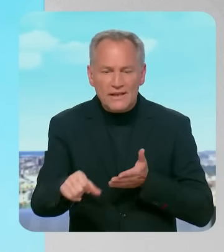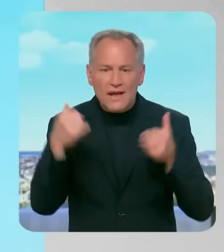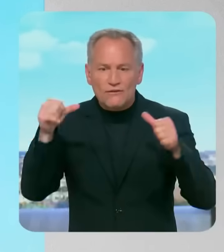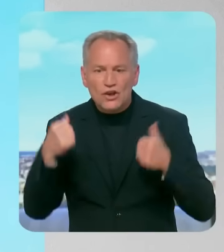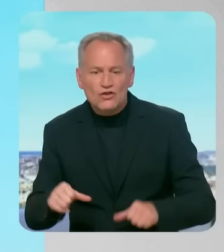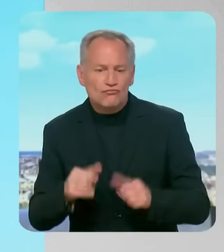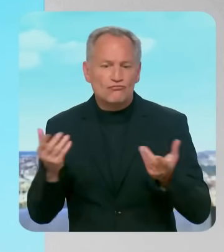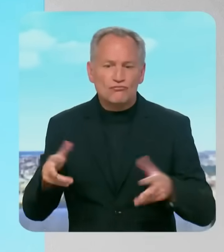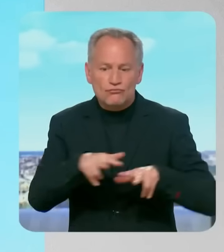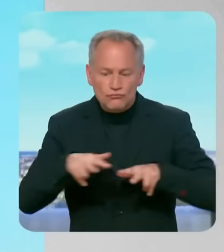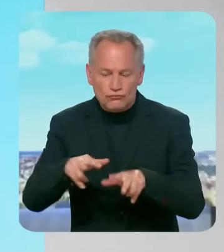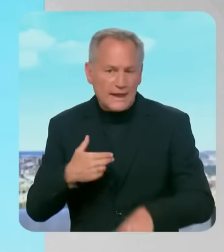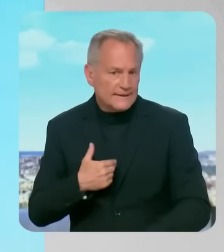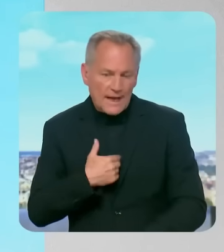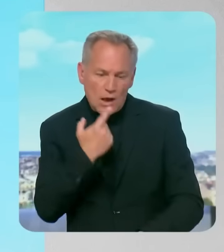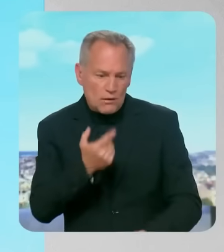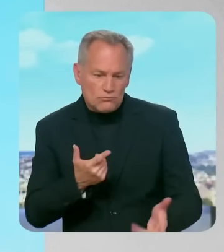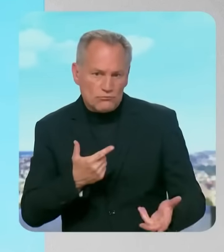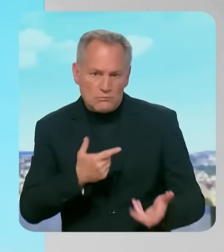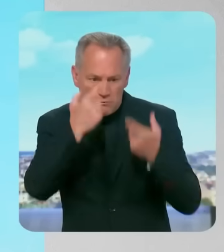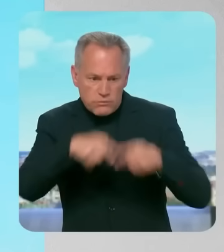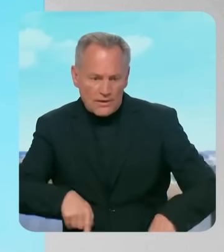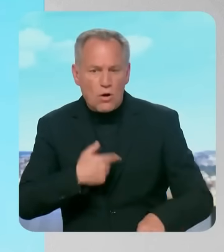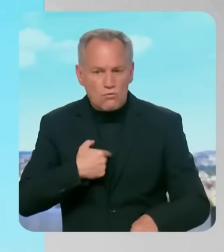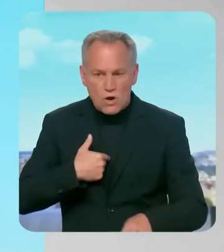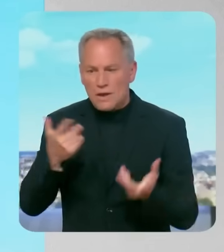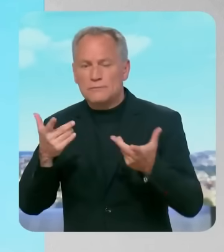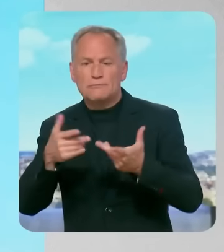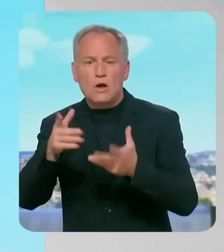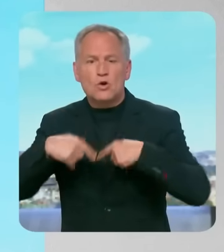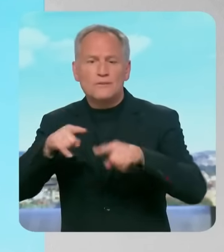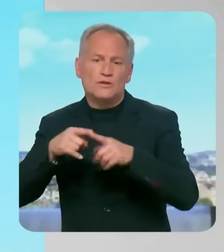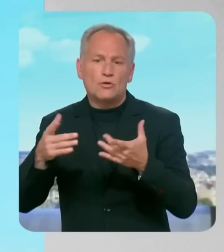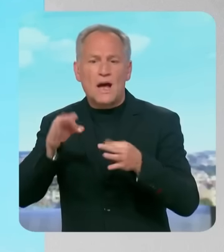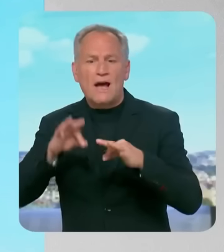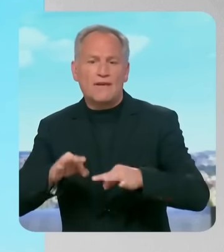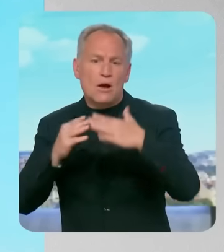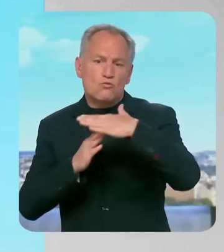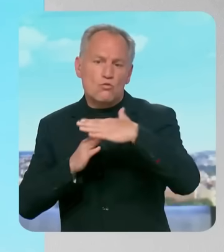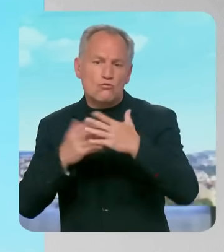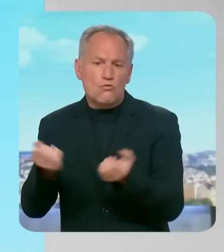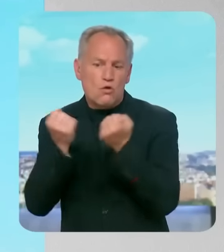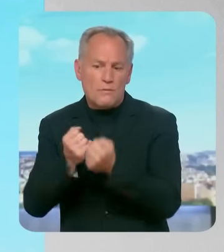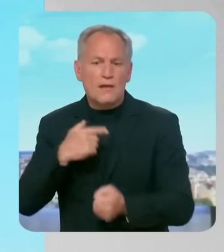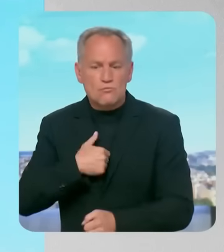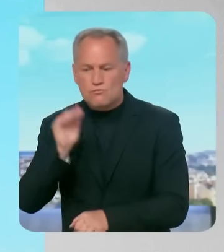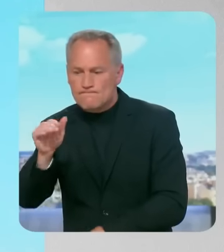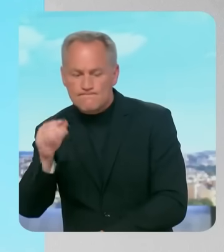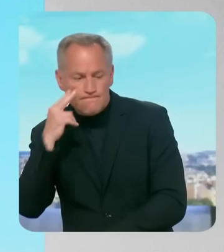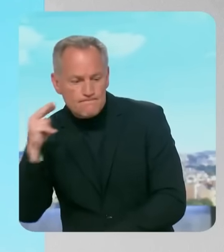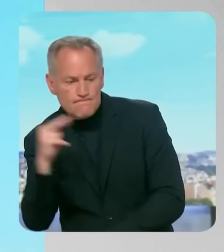allons saisir la Commission nationale des comptes de campagne pour l'interroger sur ce tweet qui, d'ailleurs, a été supprimé depuis par le compte de